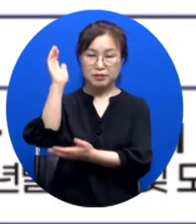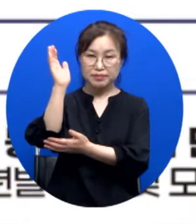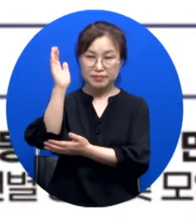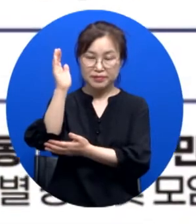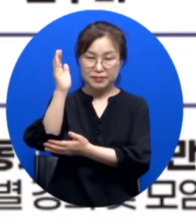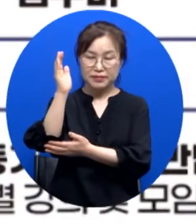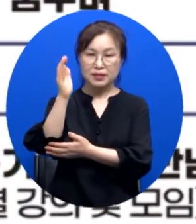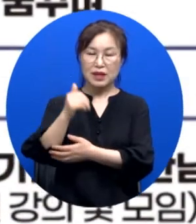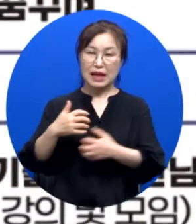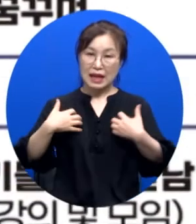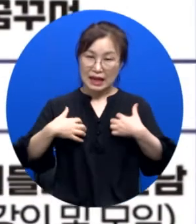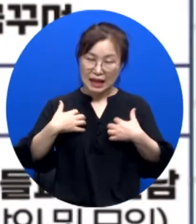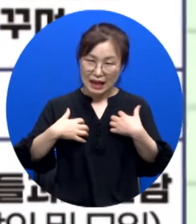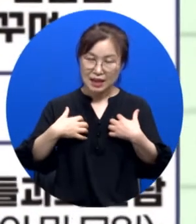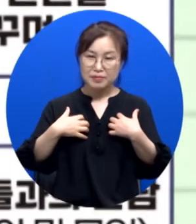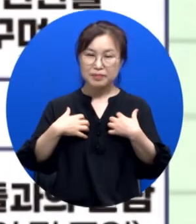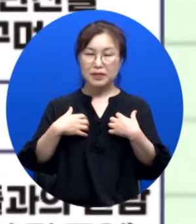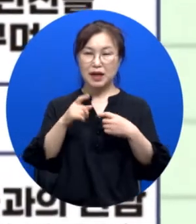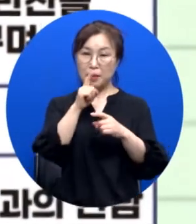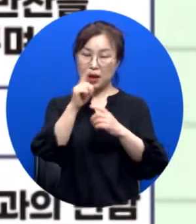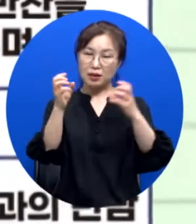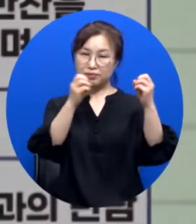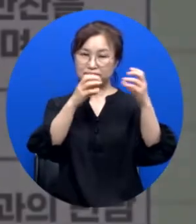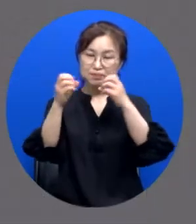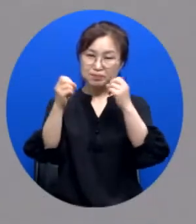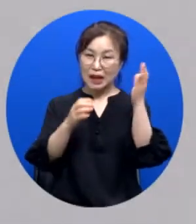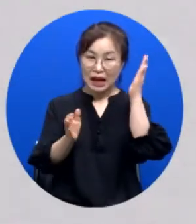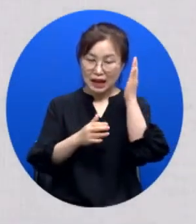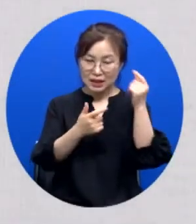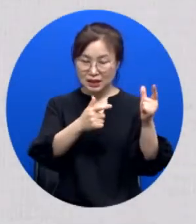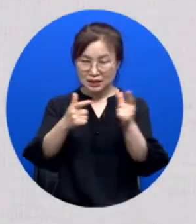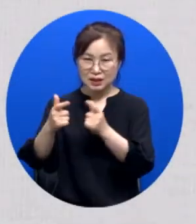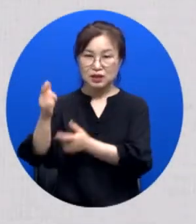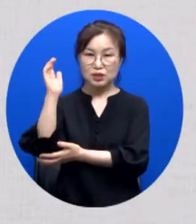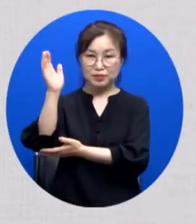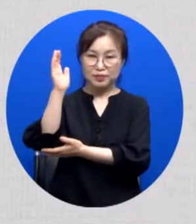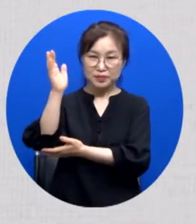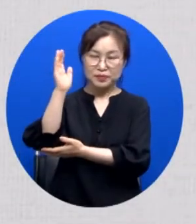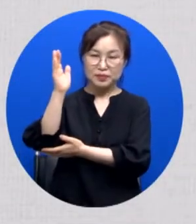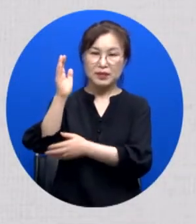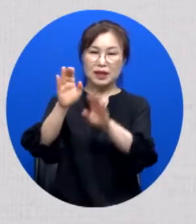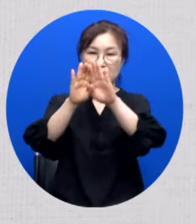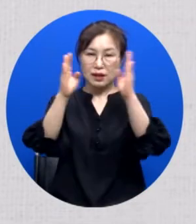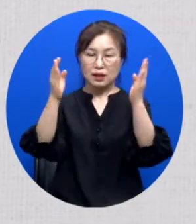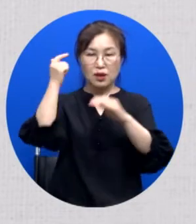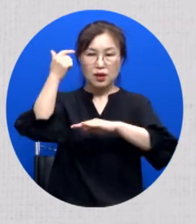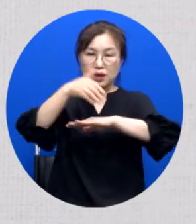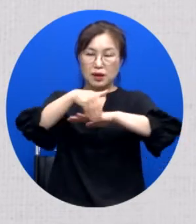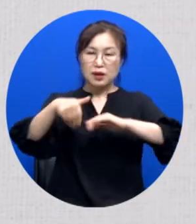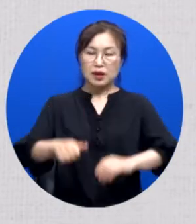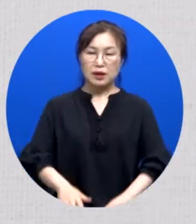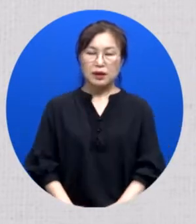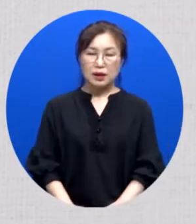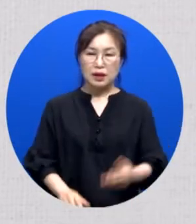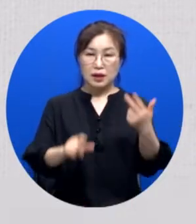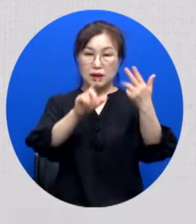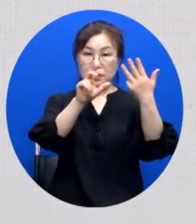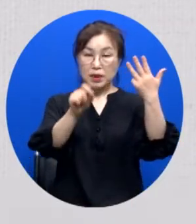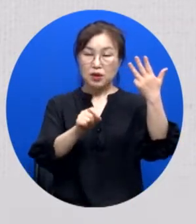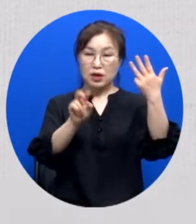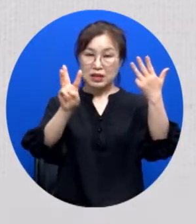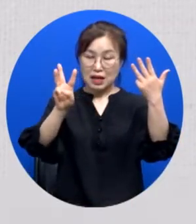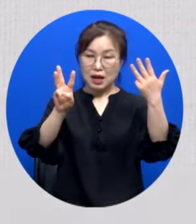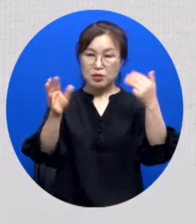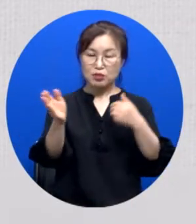레크레이션과 토크콘서트 학년별 강의 등 다양한 활동을 진행할 예정입니다 오는 8월 3일부터 5일까지